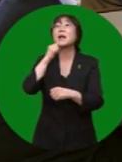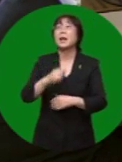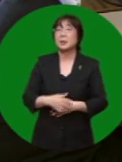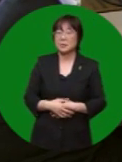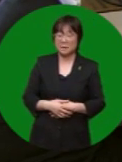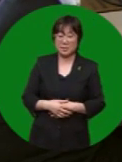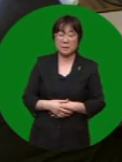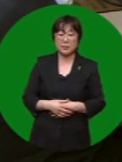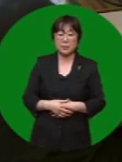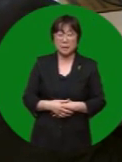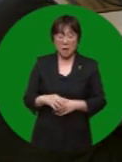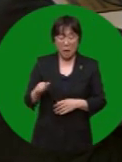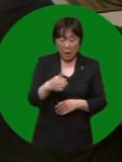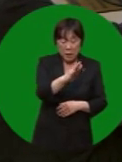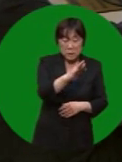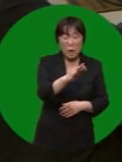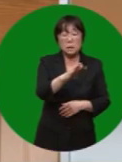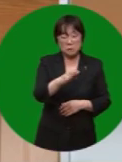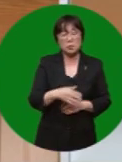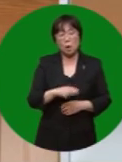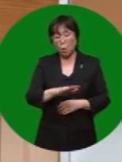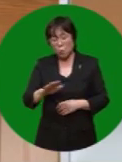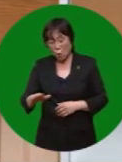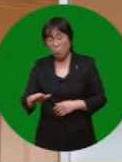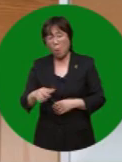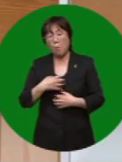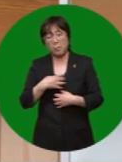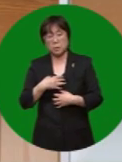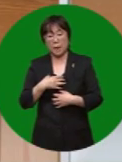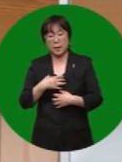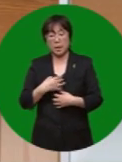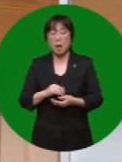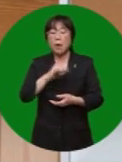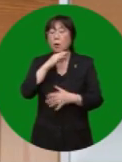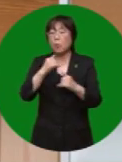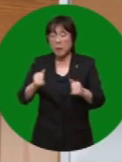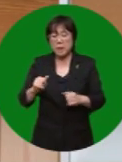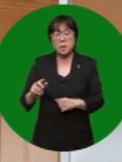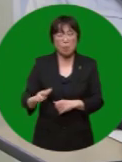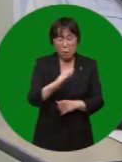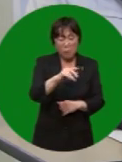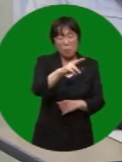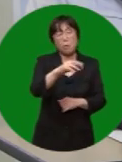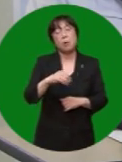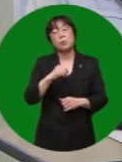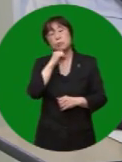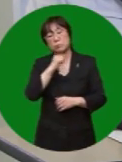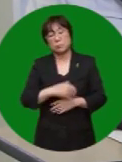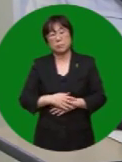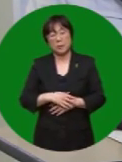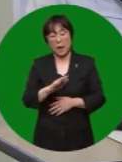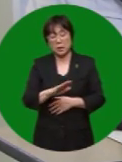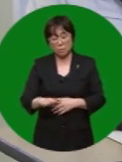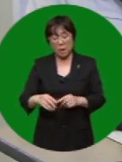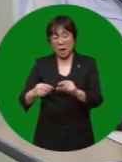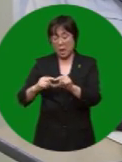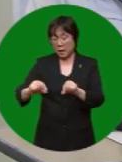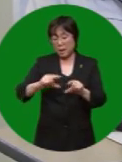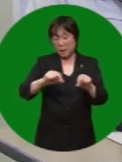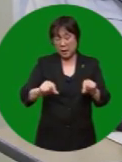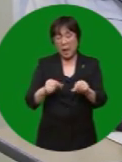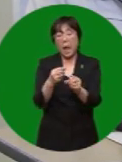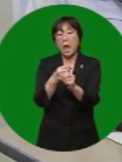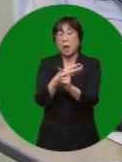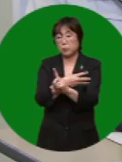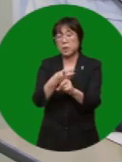、それから階段の段差がね、子供も危ないし高齢者もきついと、できれば足元に LED の照明つけて